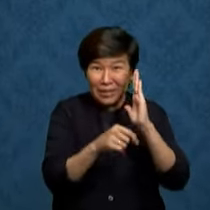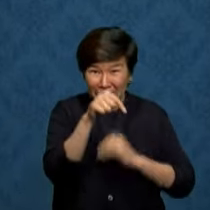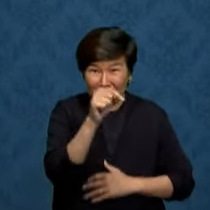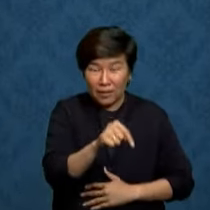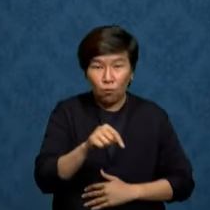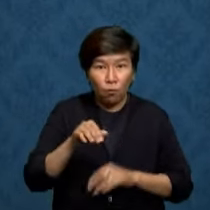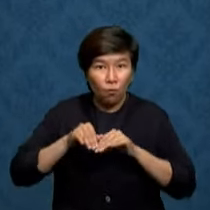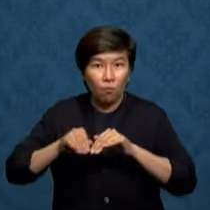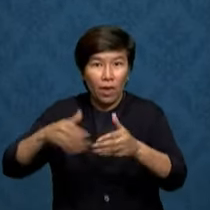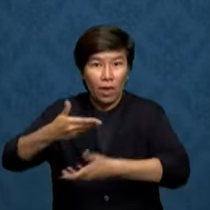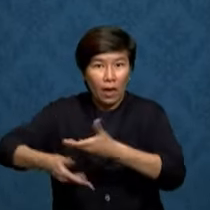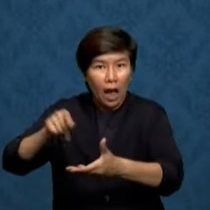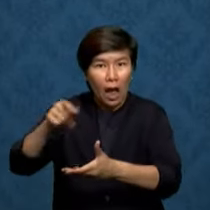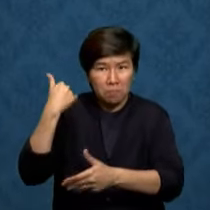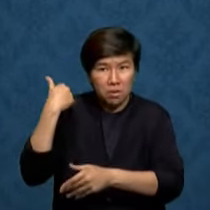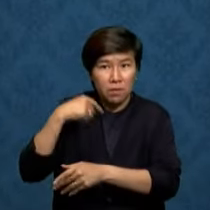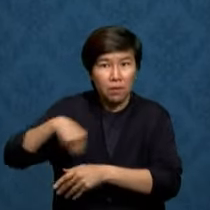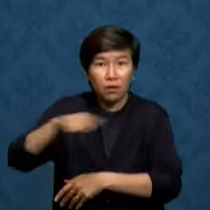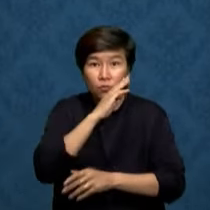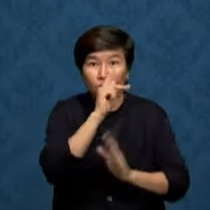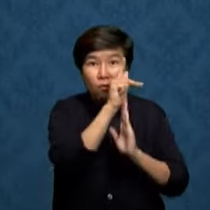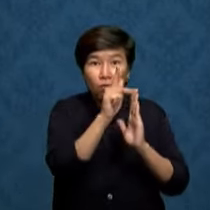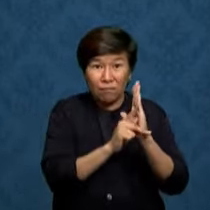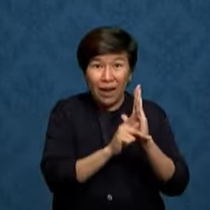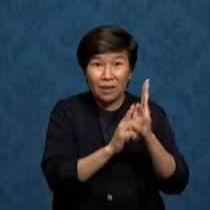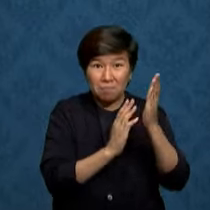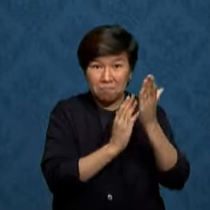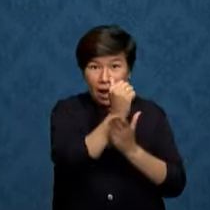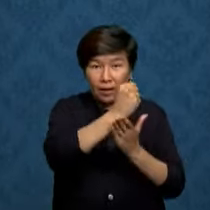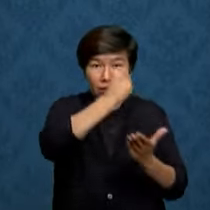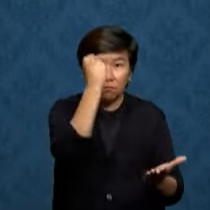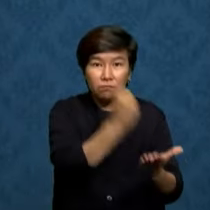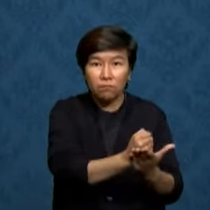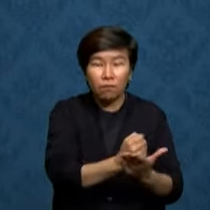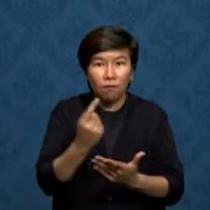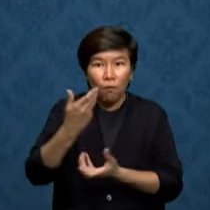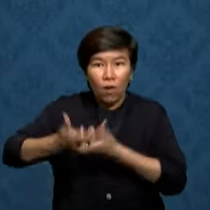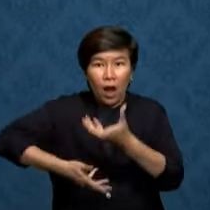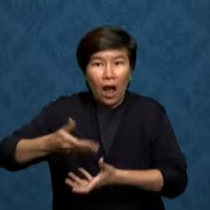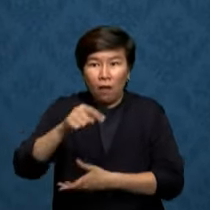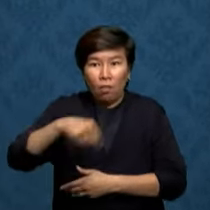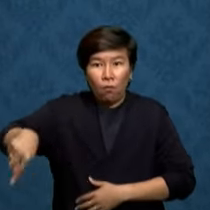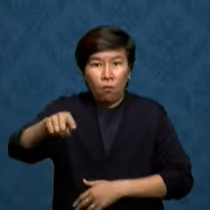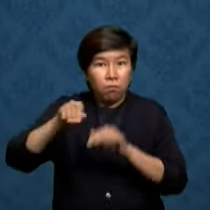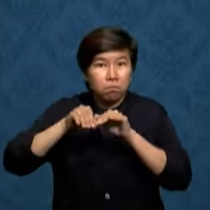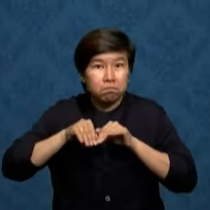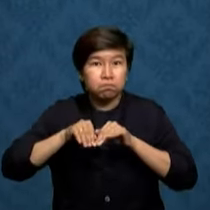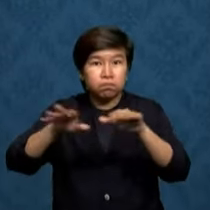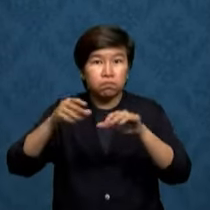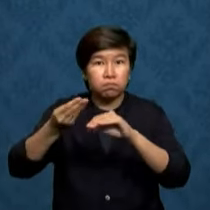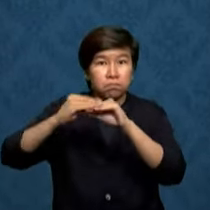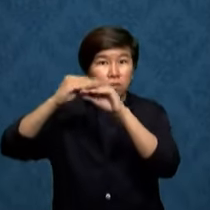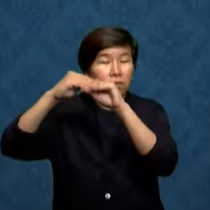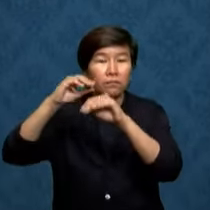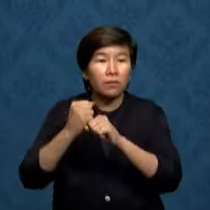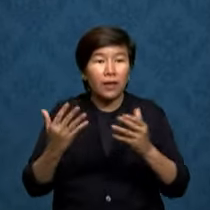คิดว่าถ้ามันถูกกฎหมายเนี่ยมันจะหนักกว่าเดิมหรือไม่อย่างไรตรงนี้ต้องไปดูสิ่งที่ผมกังวลท่านประธานครับมันจะส่ง